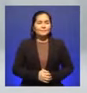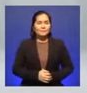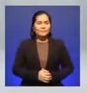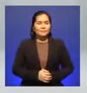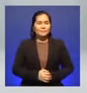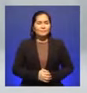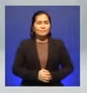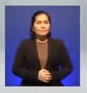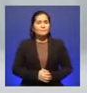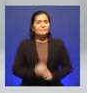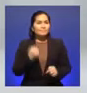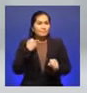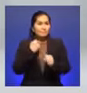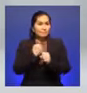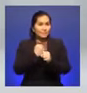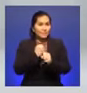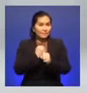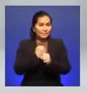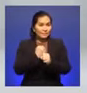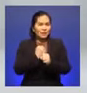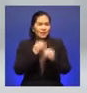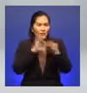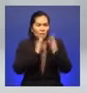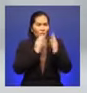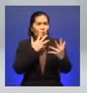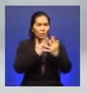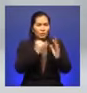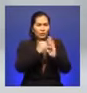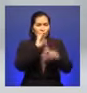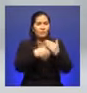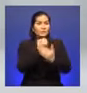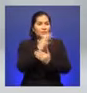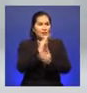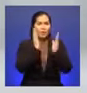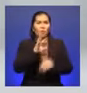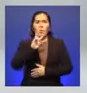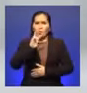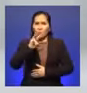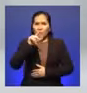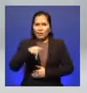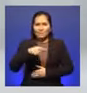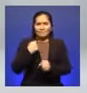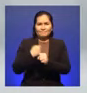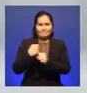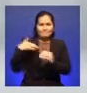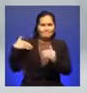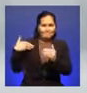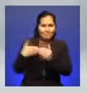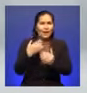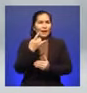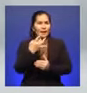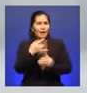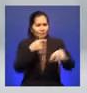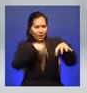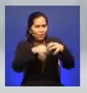ากับผู้ต้องขังนะคะเกือบ 6,000 คนใน14จังหวัดนะคะหลายท่านคงอยากจะฟังแล้วว่าการทำงานภายในเรือ